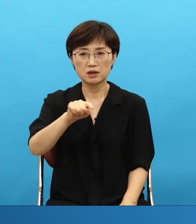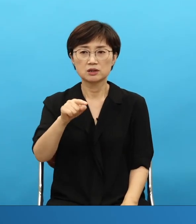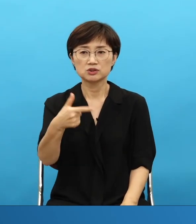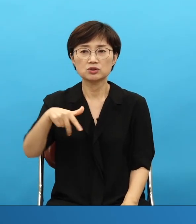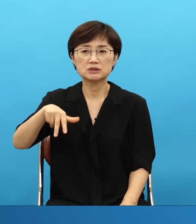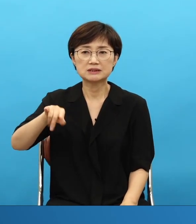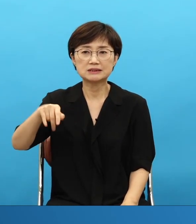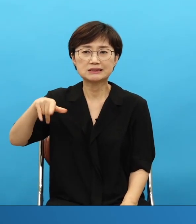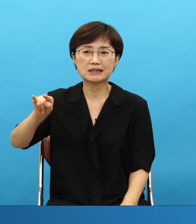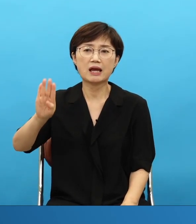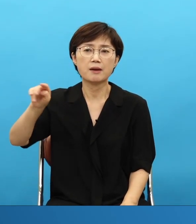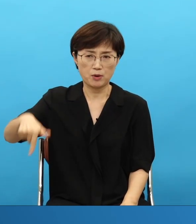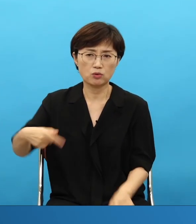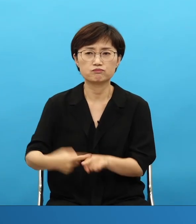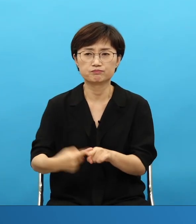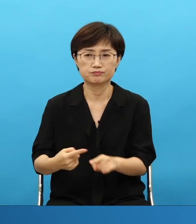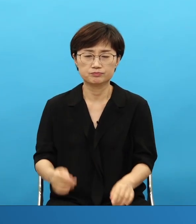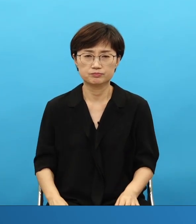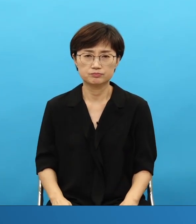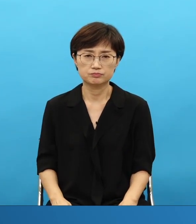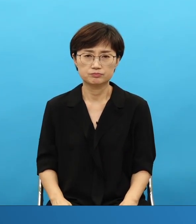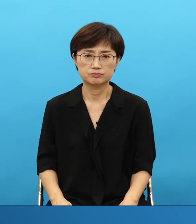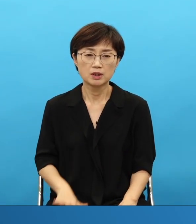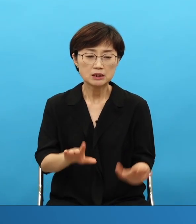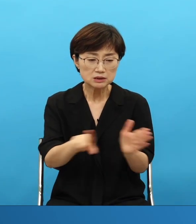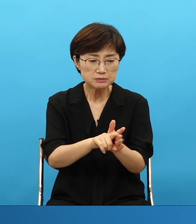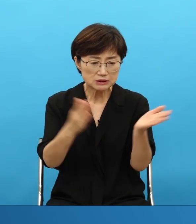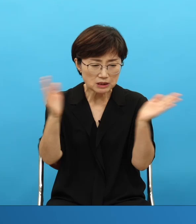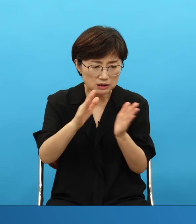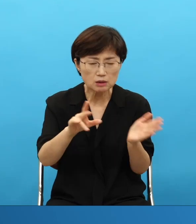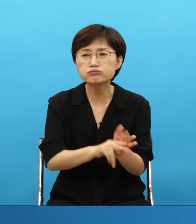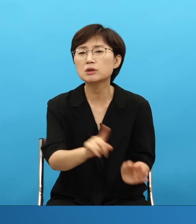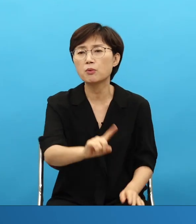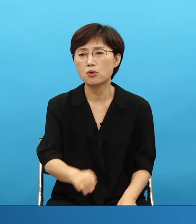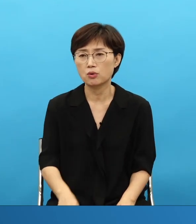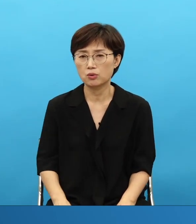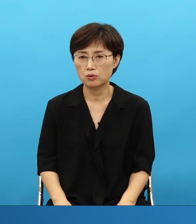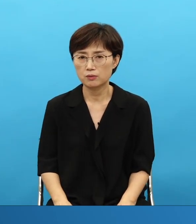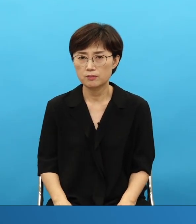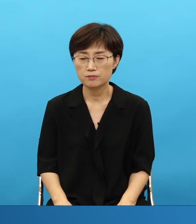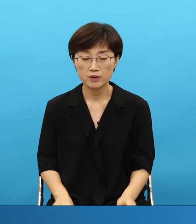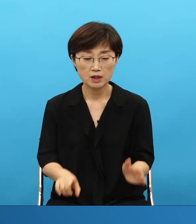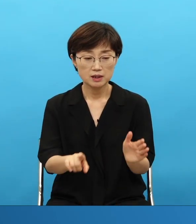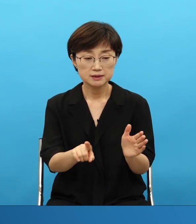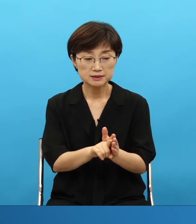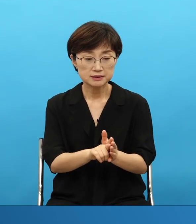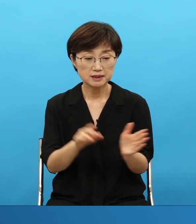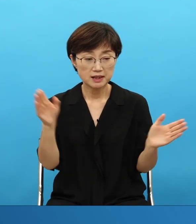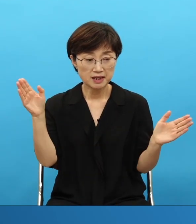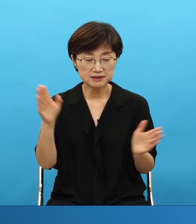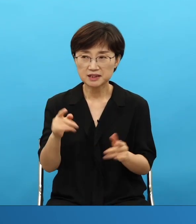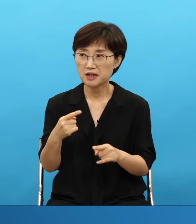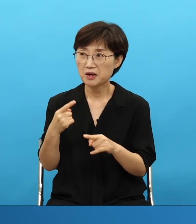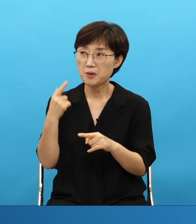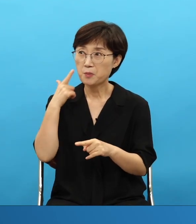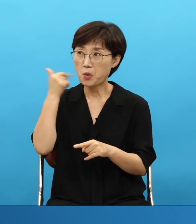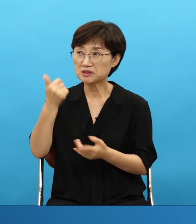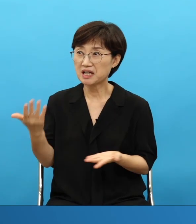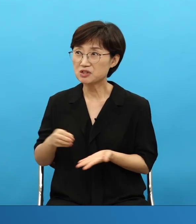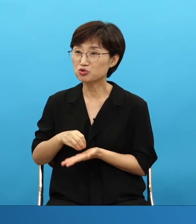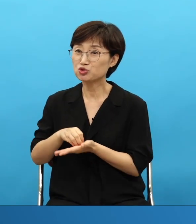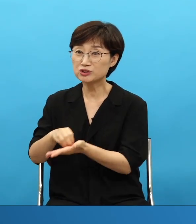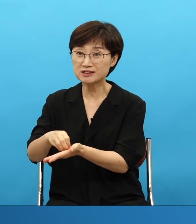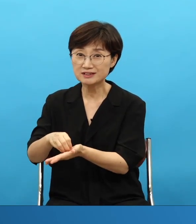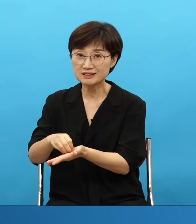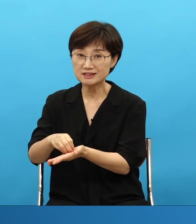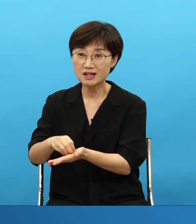신학생이 문제예요. The seminary students are the problem. 신앙사 놓고 기도해야 되고 취직에 간 거 아니고 학교 공부하러 가는데 뭐 자리